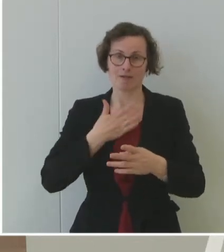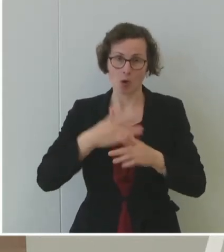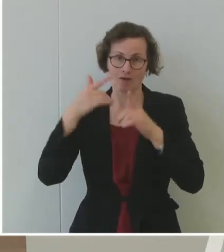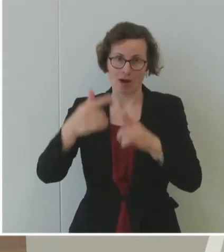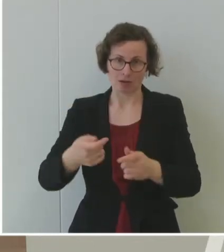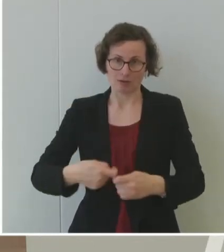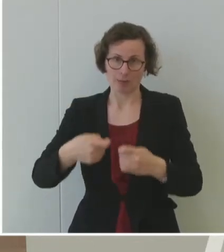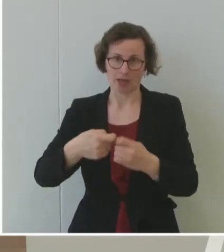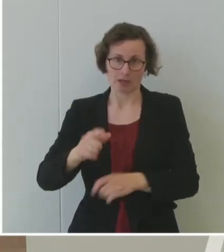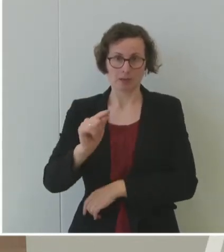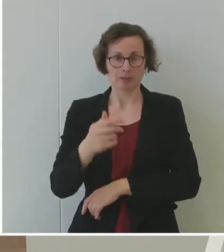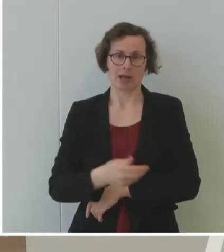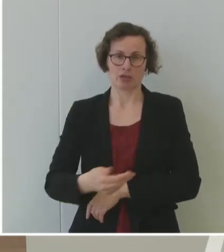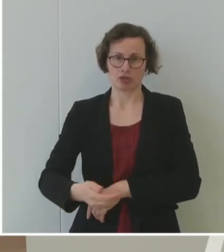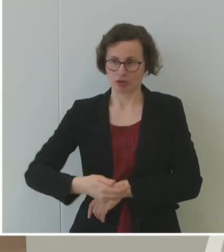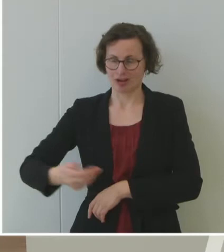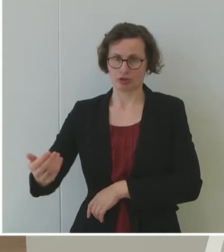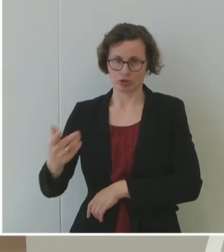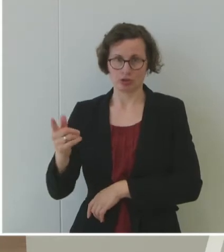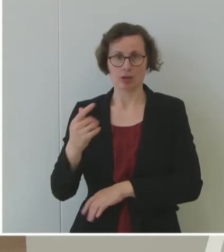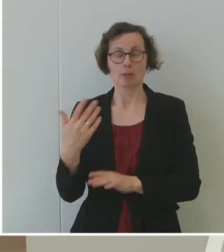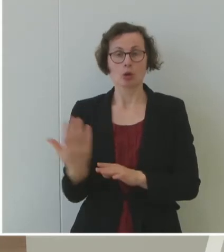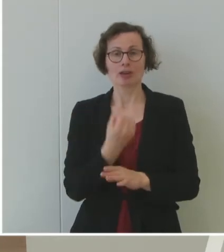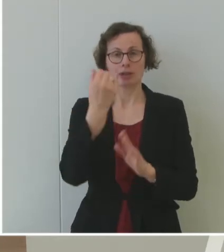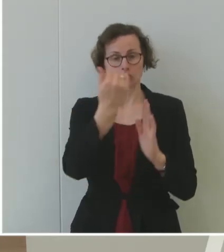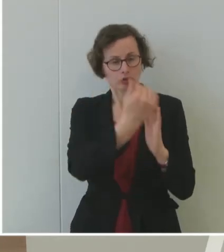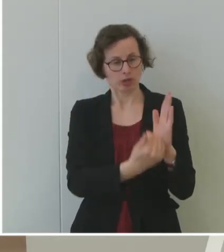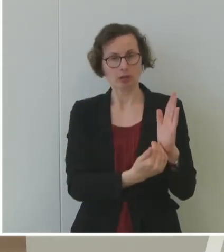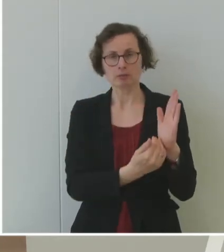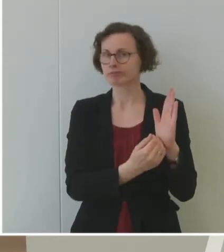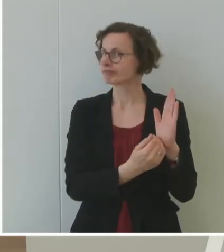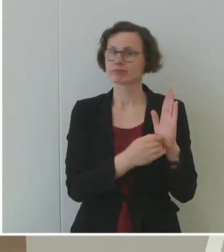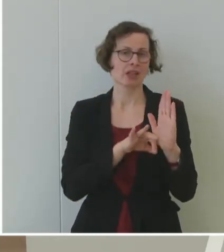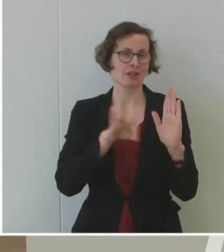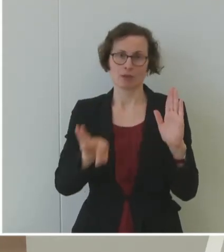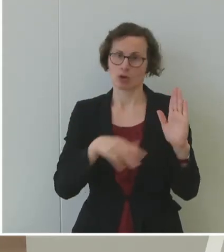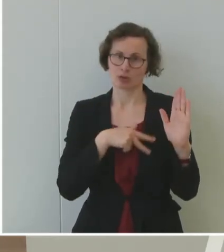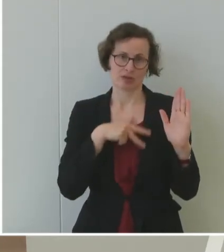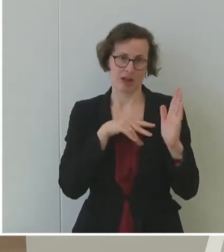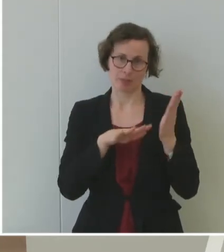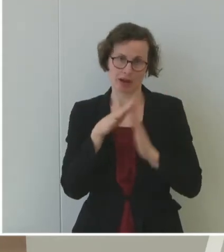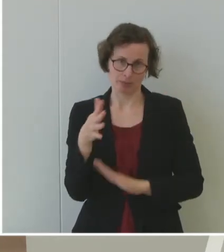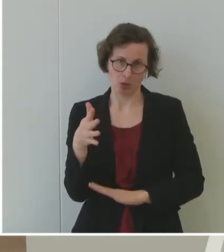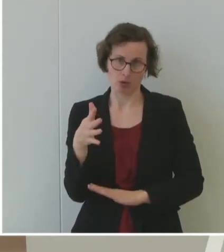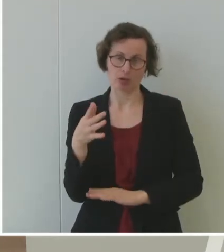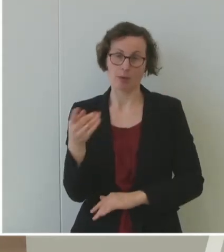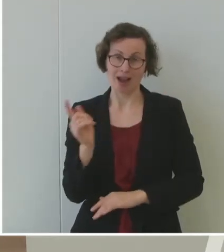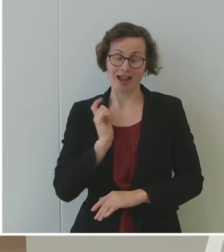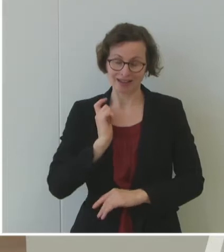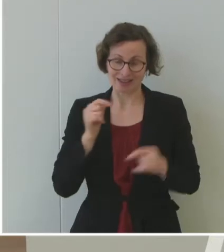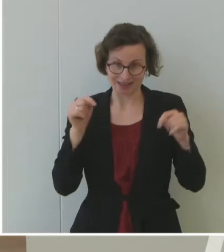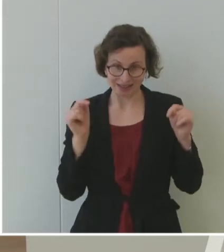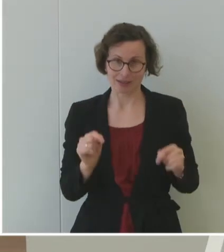Wohlfahrtsverbände im Regen stehen und erteilen mit Ihrem Rettungsschirm eine Absage an das soziale Brandenburg, das Sie gerade in dieser Krise